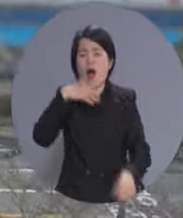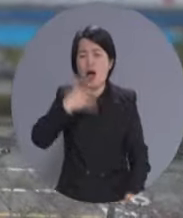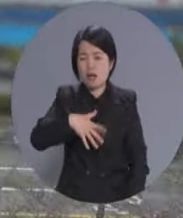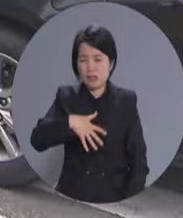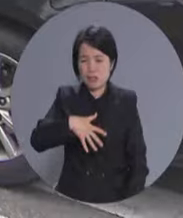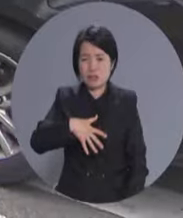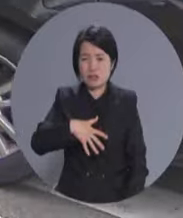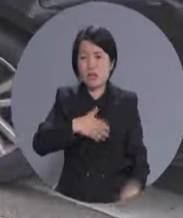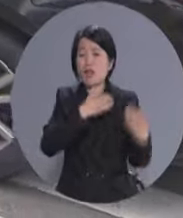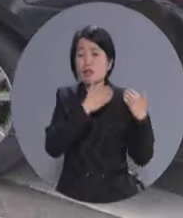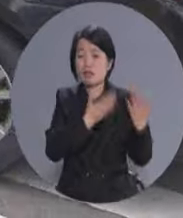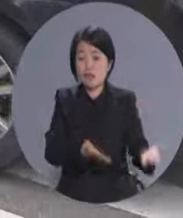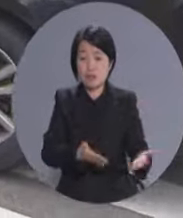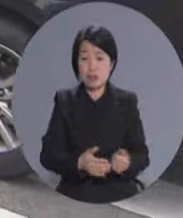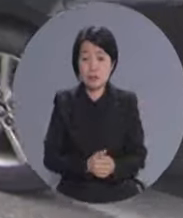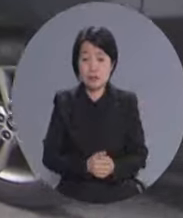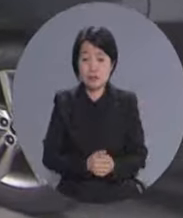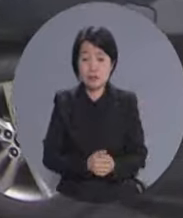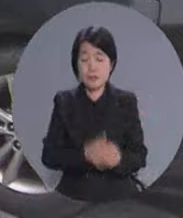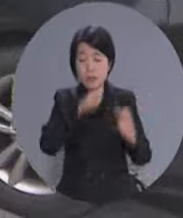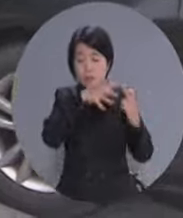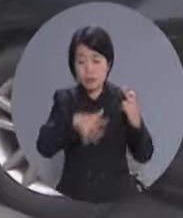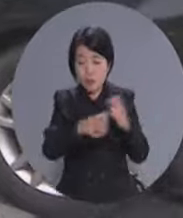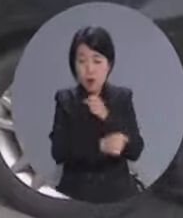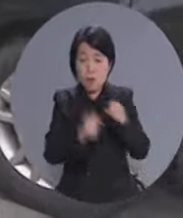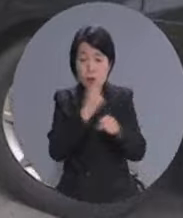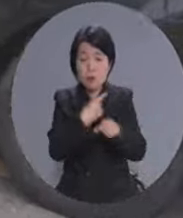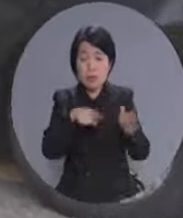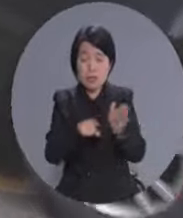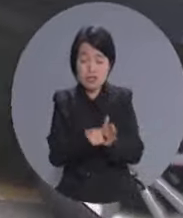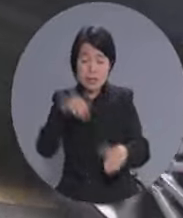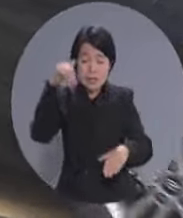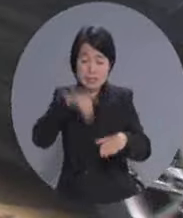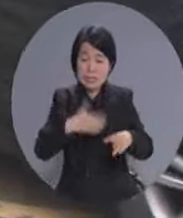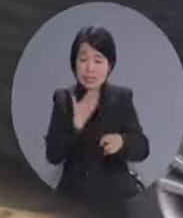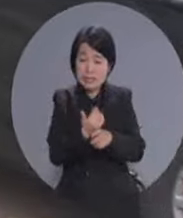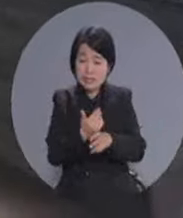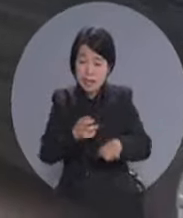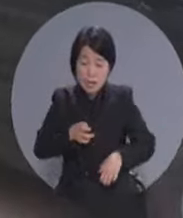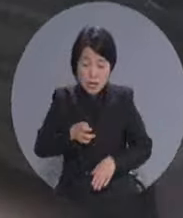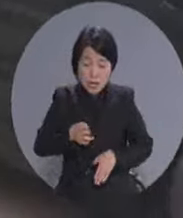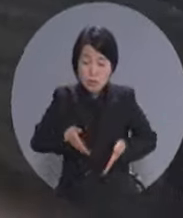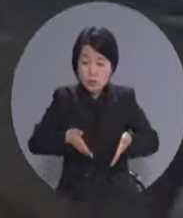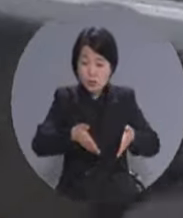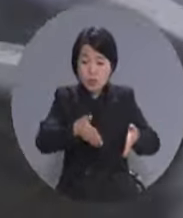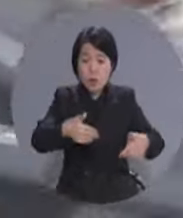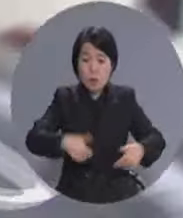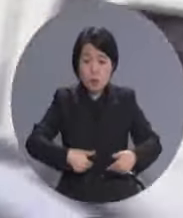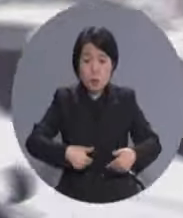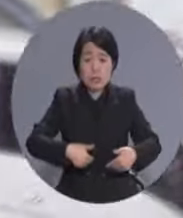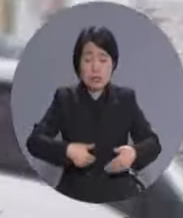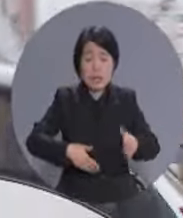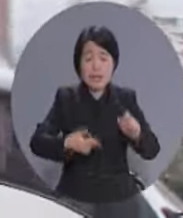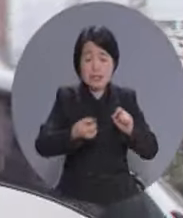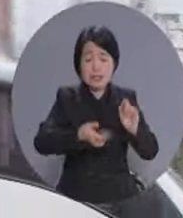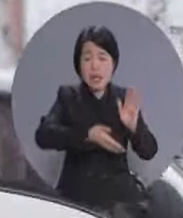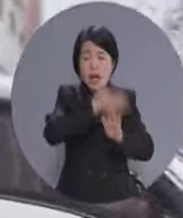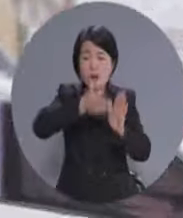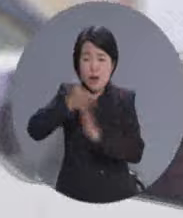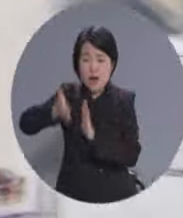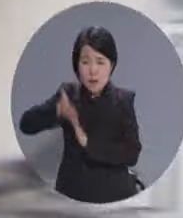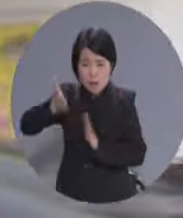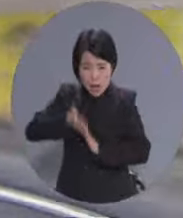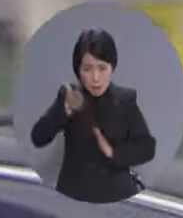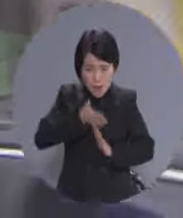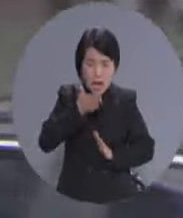있습니다 붕괴된 안반 사면을 복구하려면 대형 중장비가 오갈 수 있는 통로가 필요하지만 보시다시피 인근 상가와이